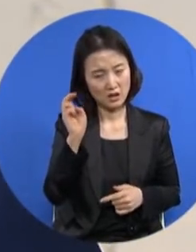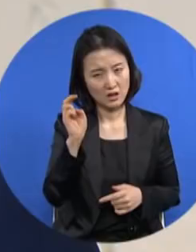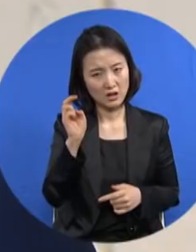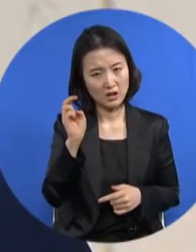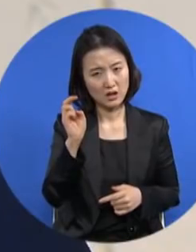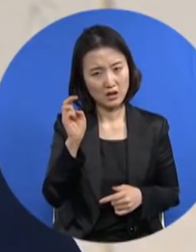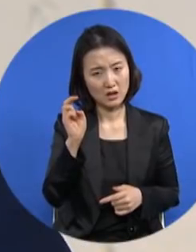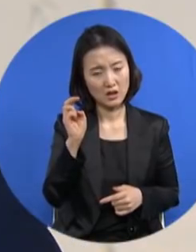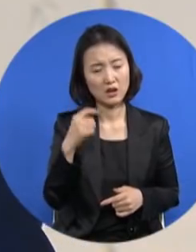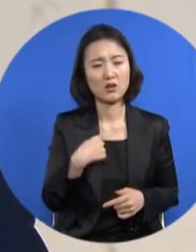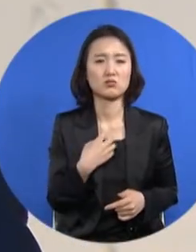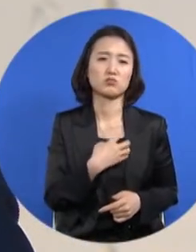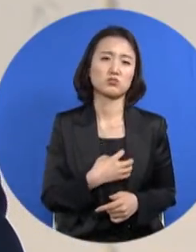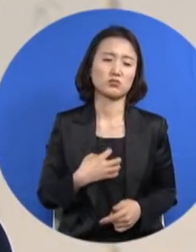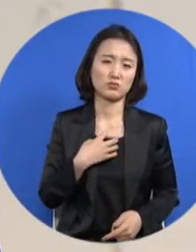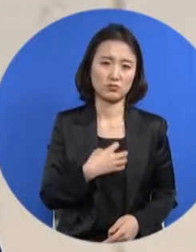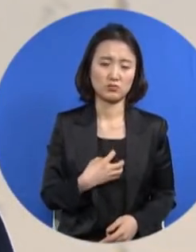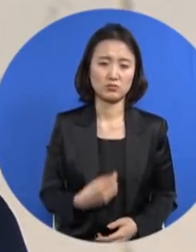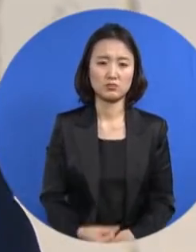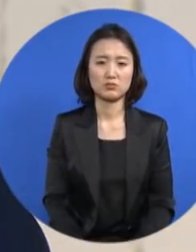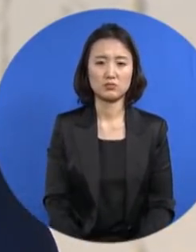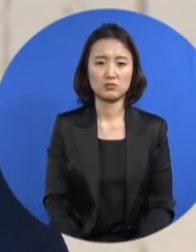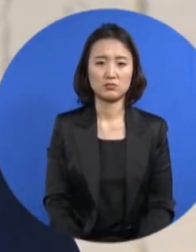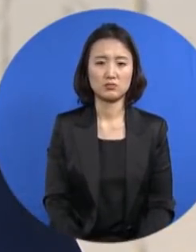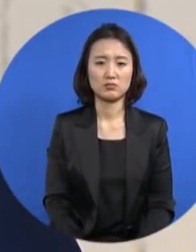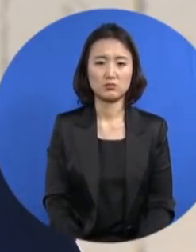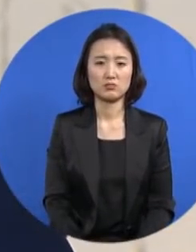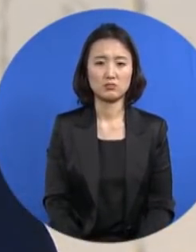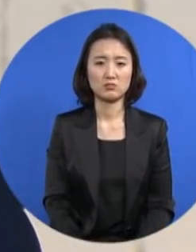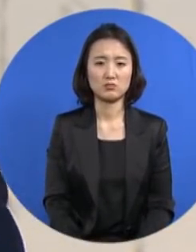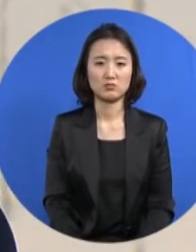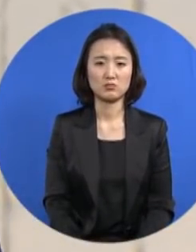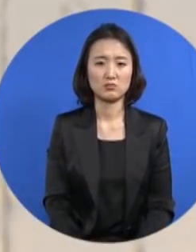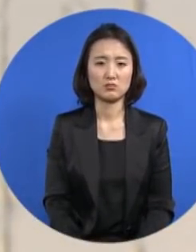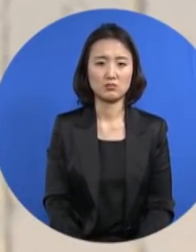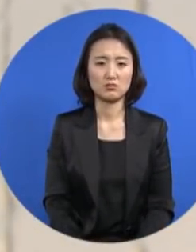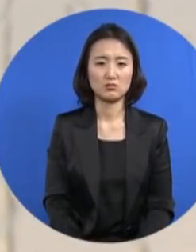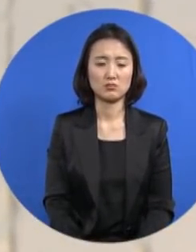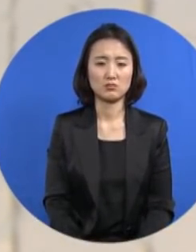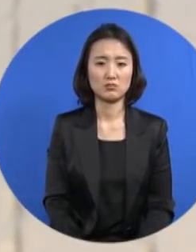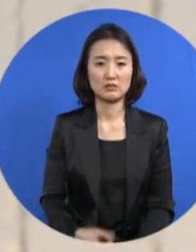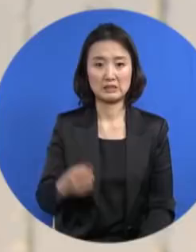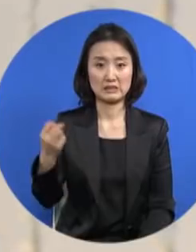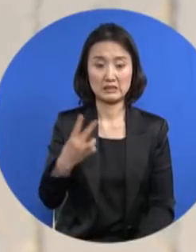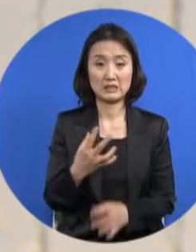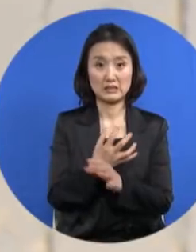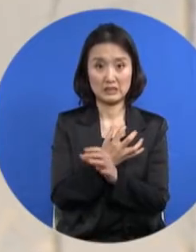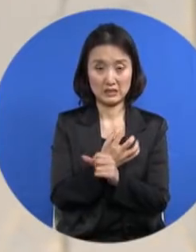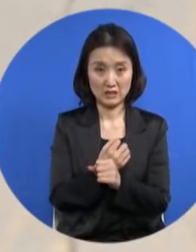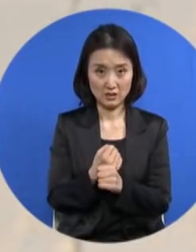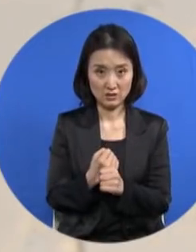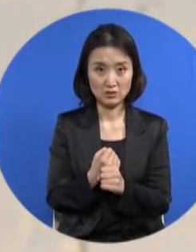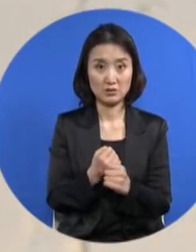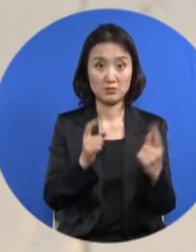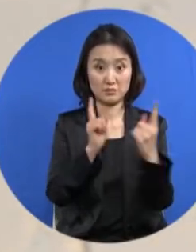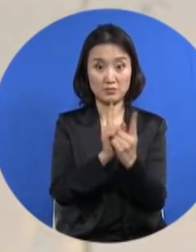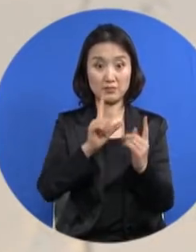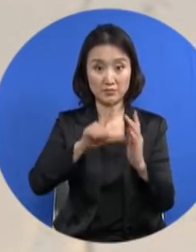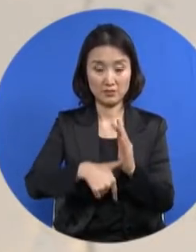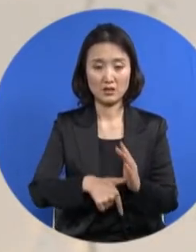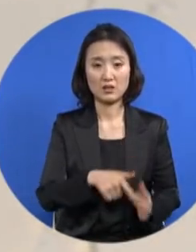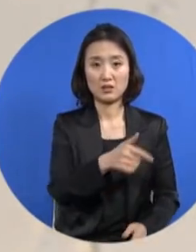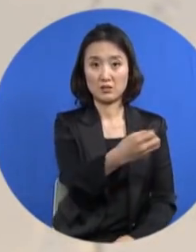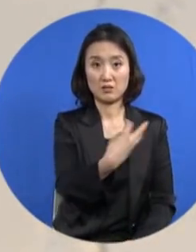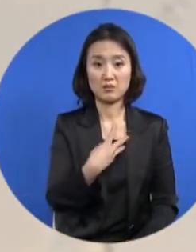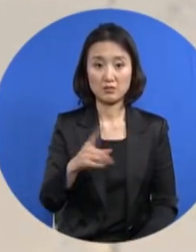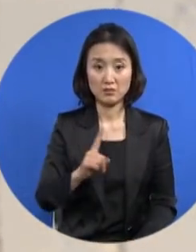프로답지 못하다고 할까봐 좀 걱정을 했는데요. 근데 그 다음에 다시 재약속을 잡아서 이 사람을 만났는데 그분이 하시는